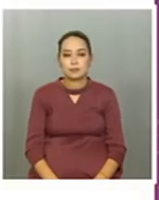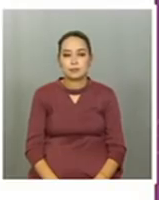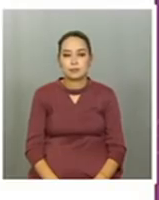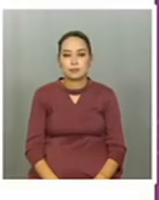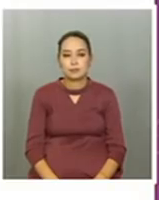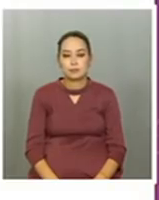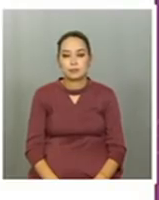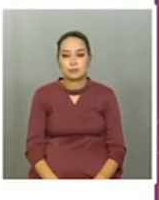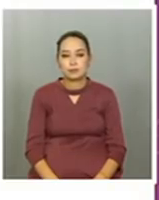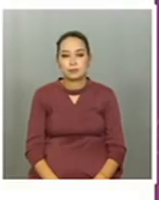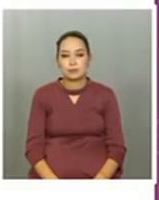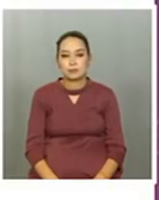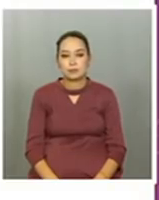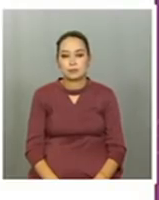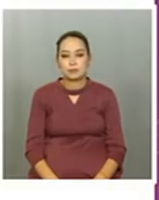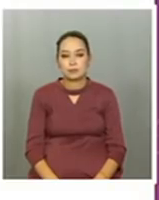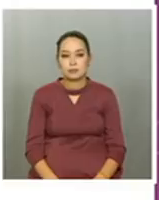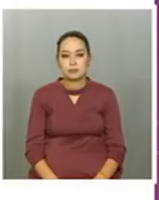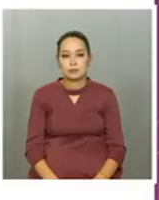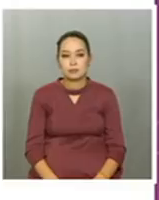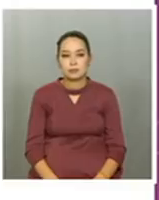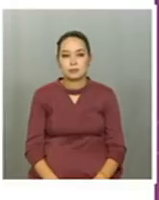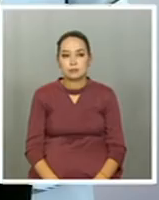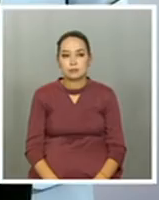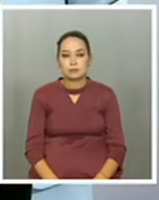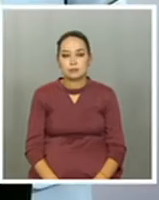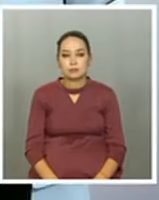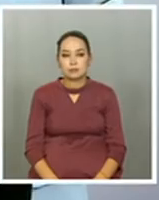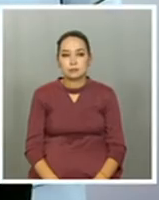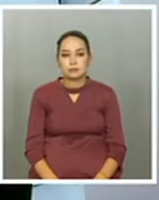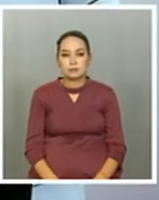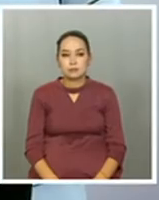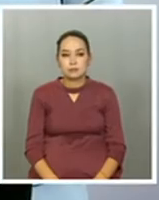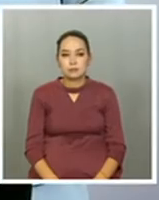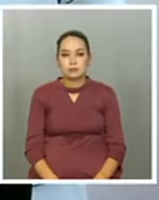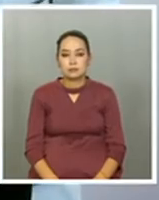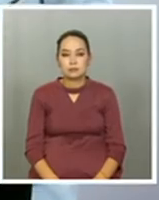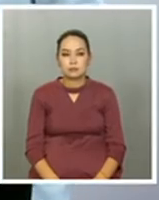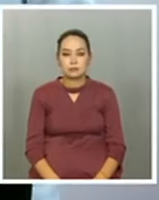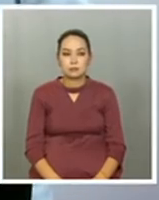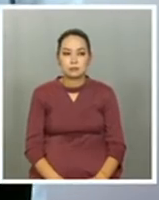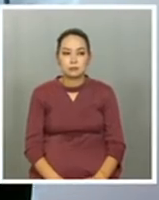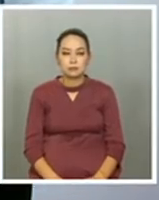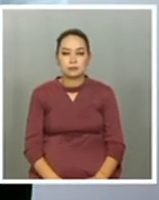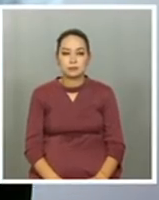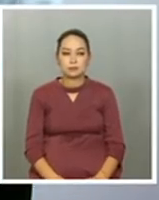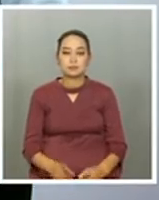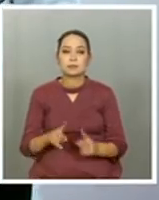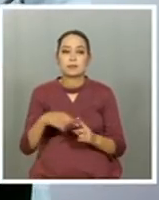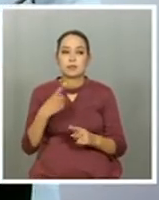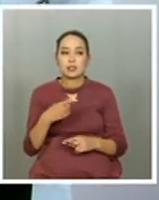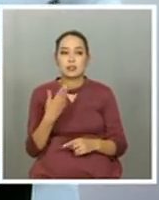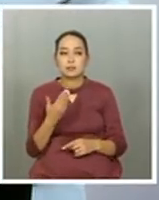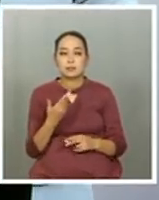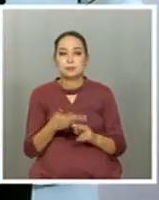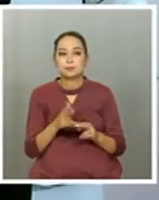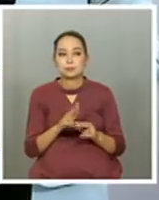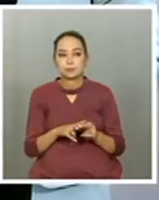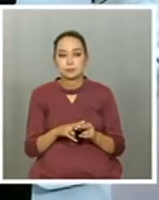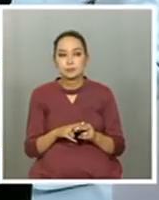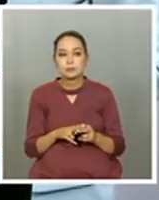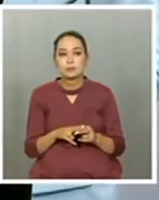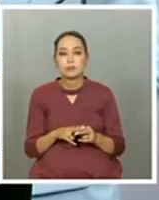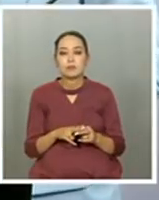әрекеттесіп, сәйкесінше тұздарды түзеді. Келесі қасиеті белсенді металдар,